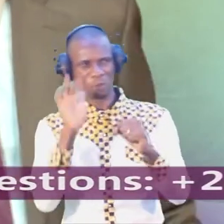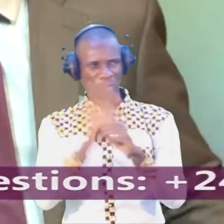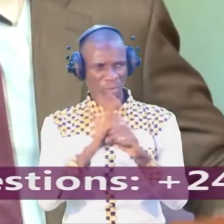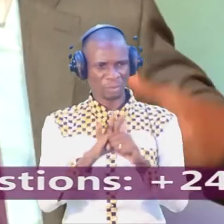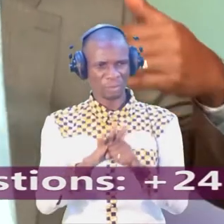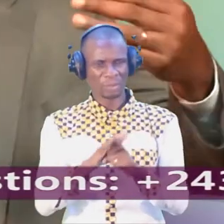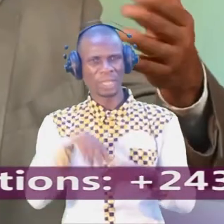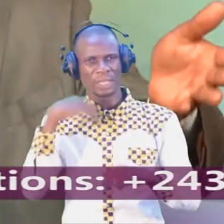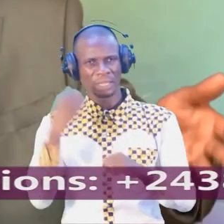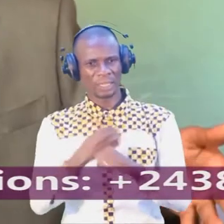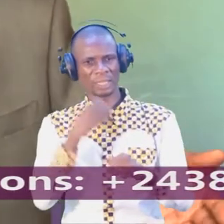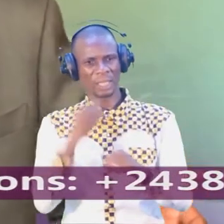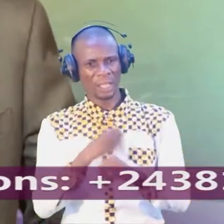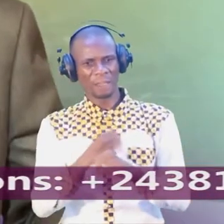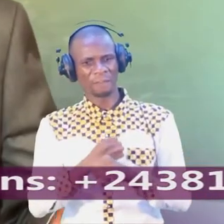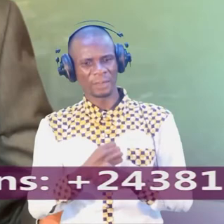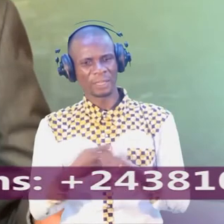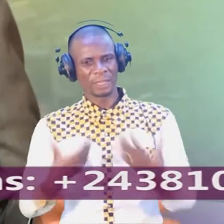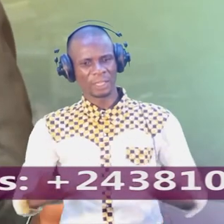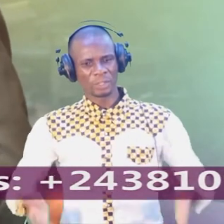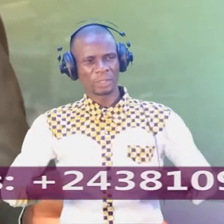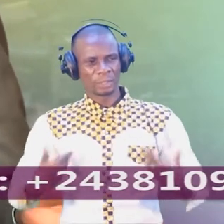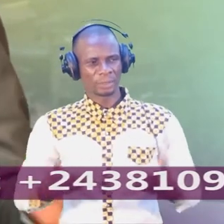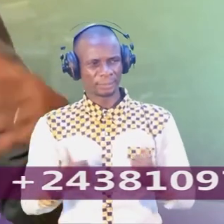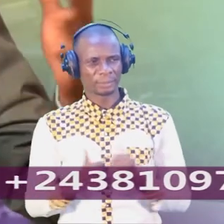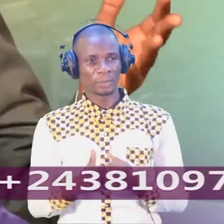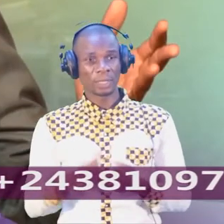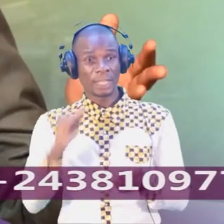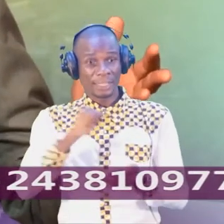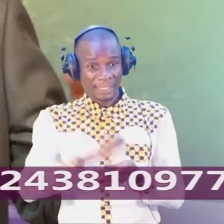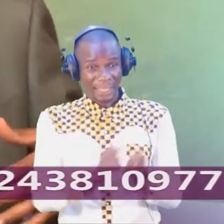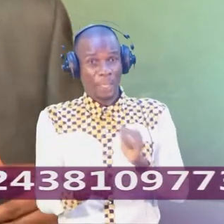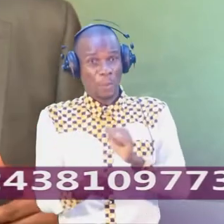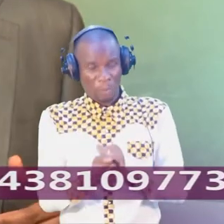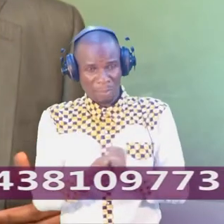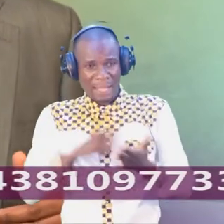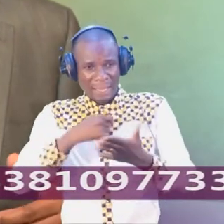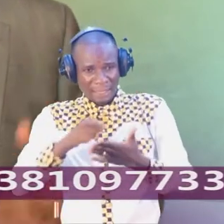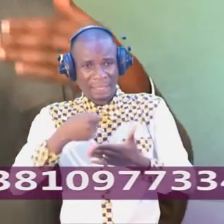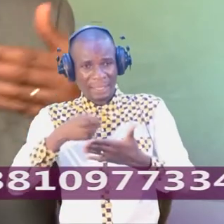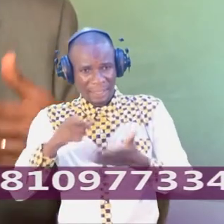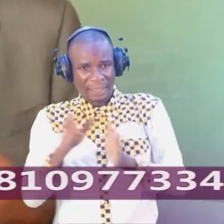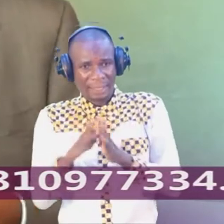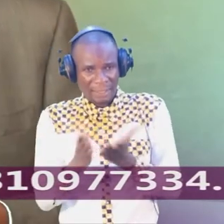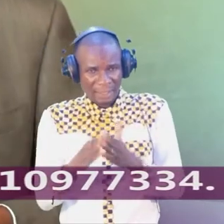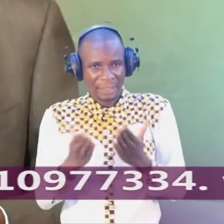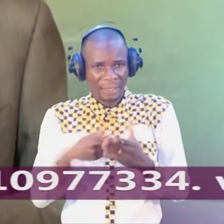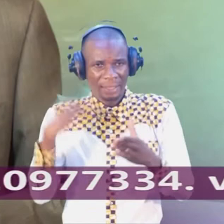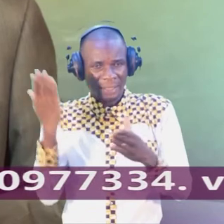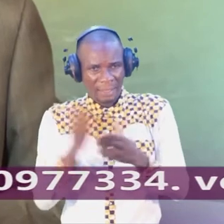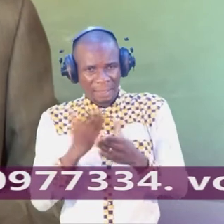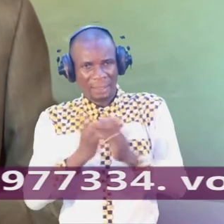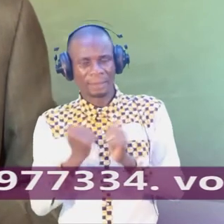Sasa maswali ni mengi kwamba namna gani na njia gani watu wanajaa makanisani